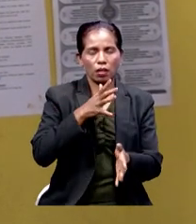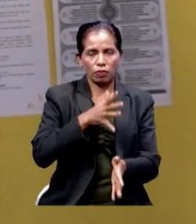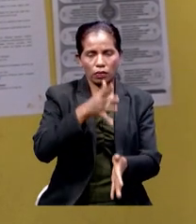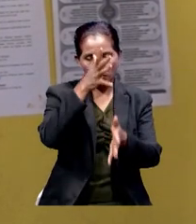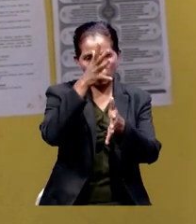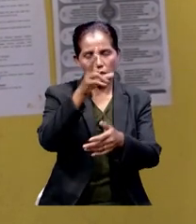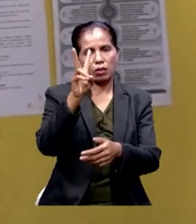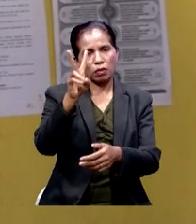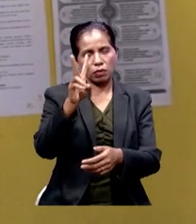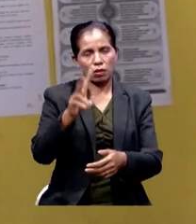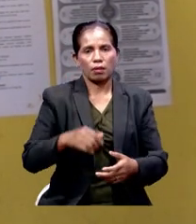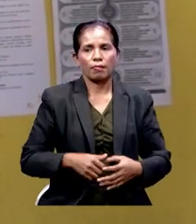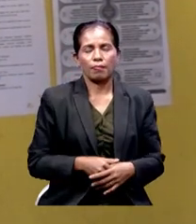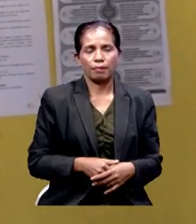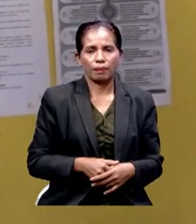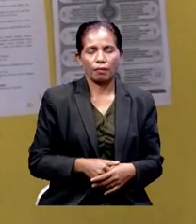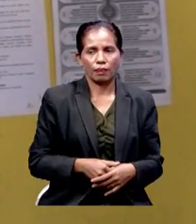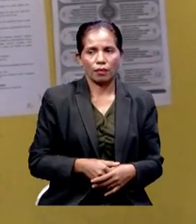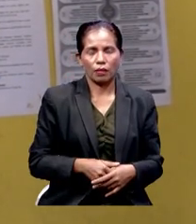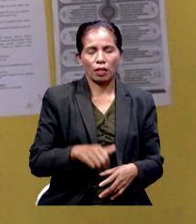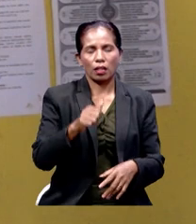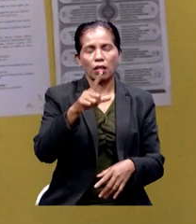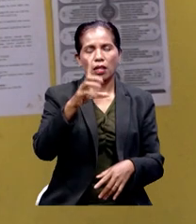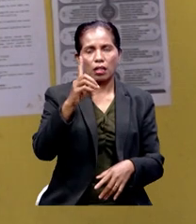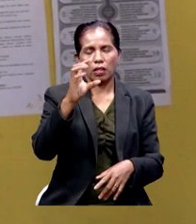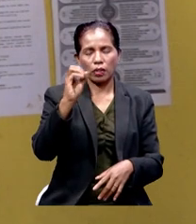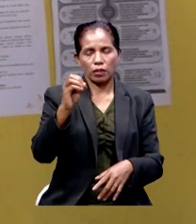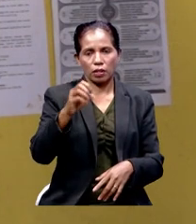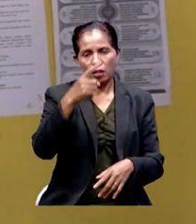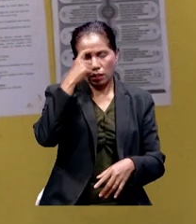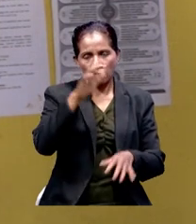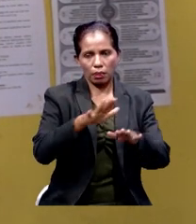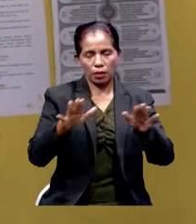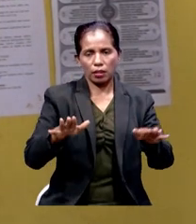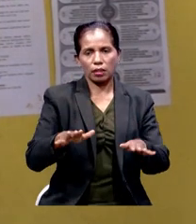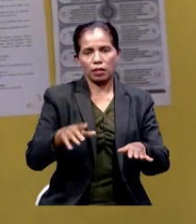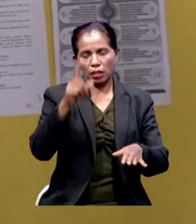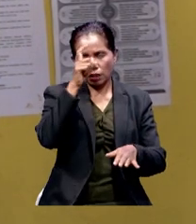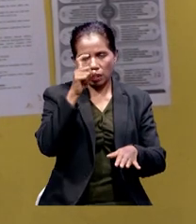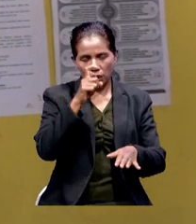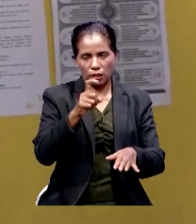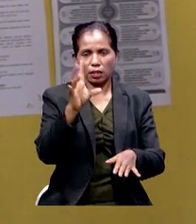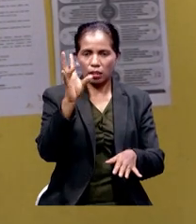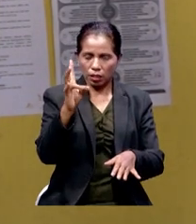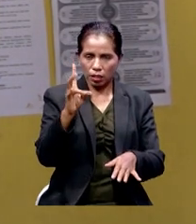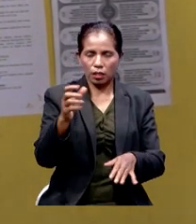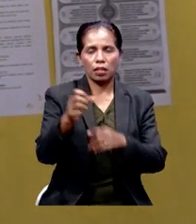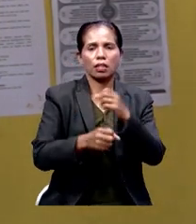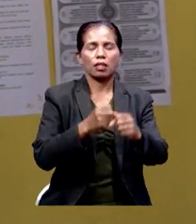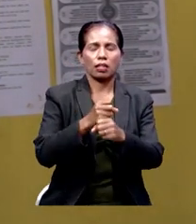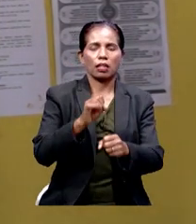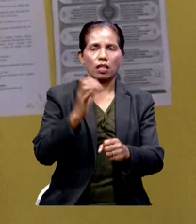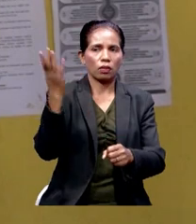hina ba ta mai je ida alo de jufet alo ne tambala parik ne seki Ihat tinang ko itu kami amem